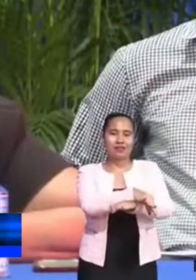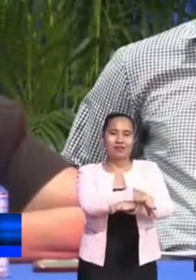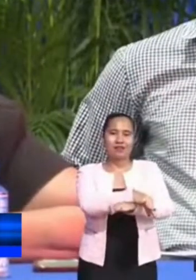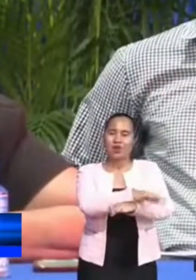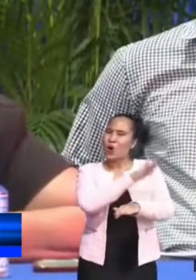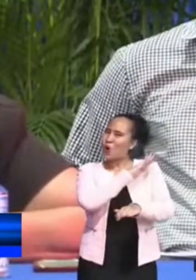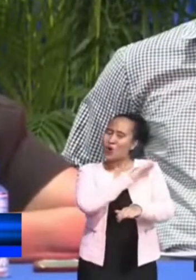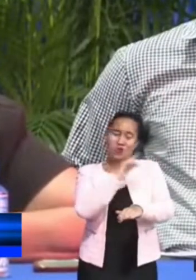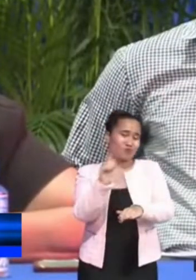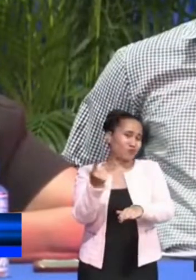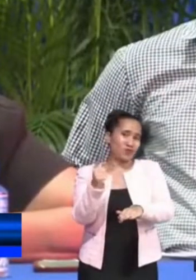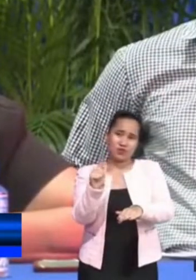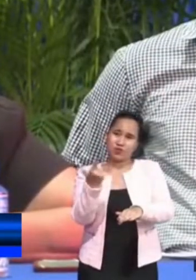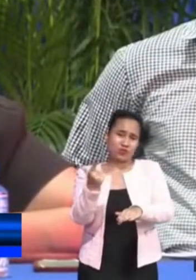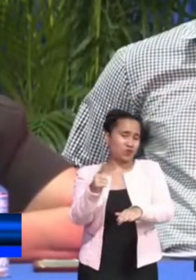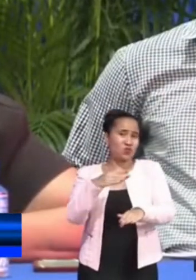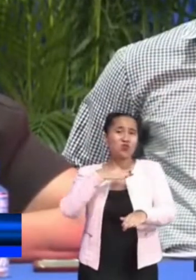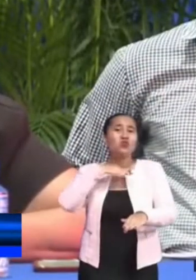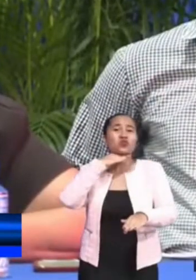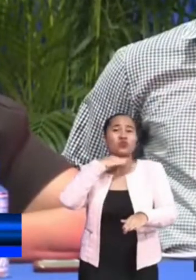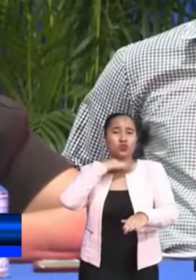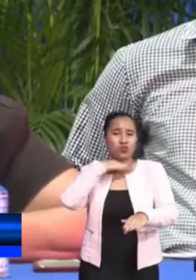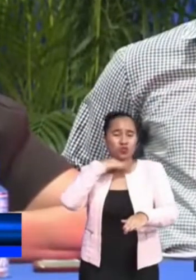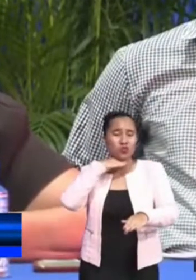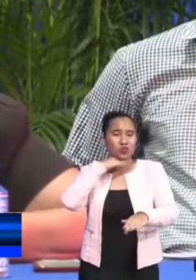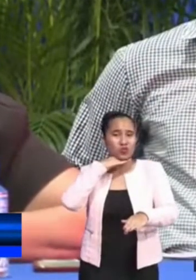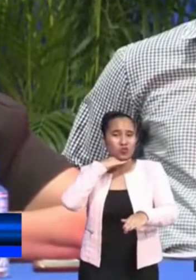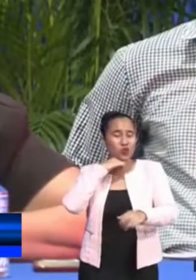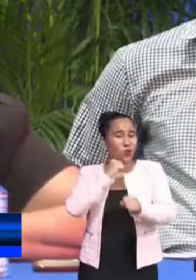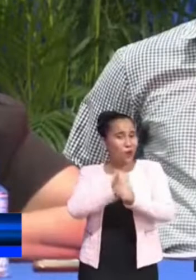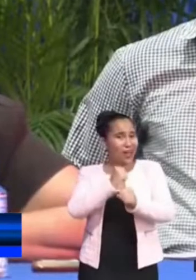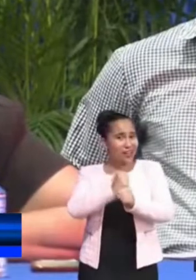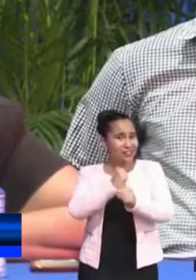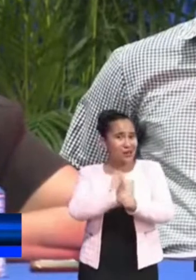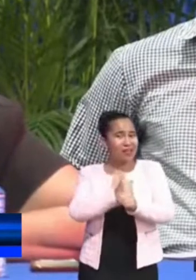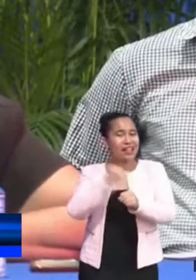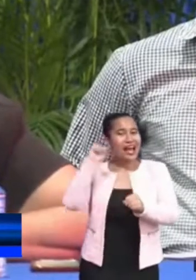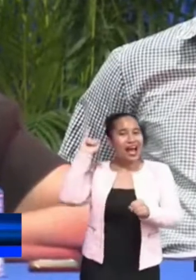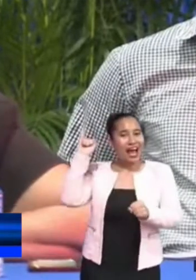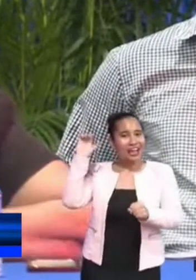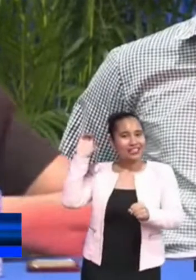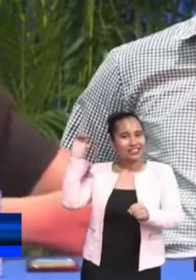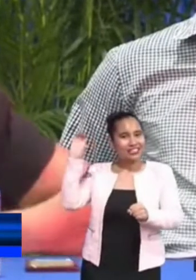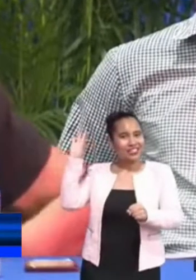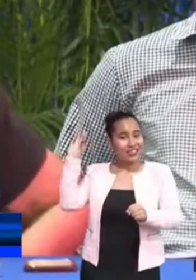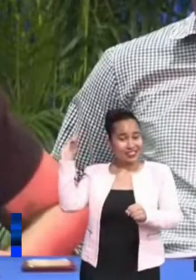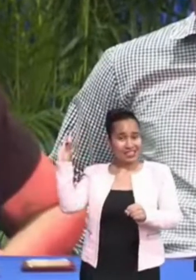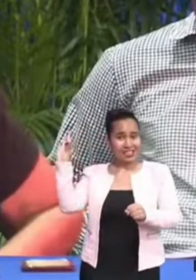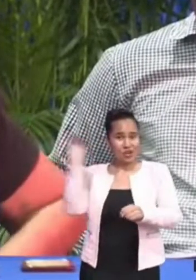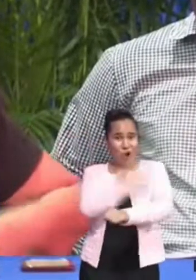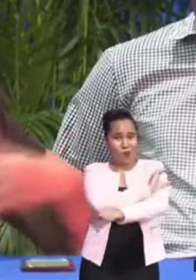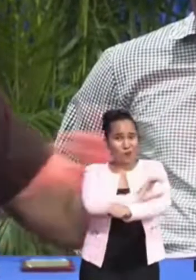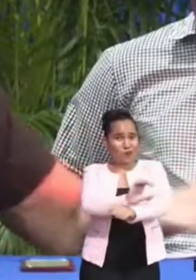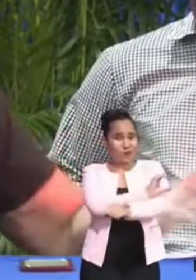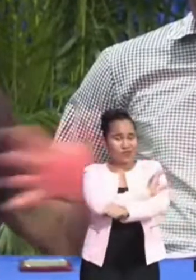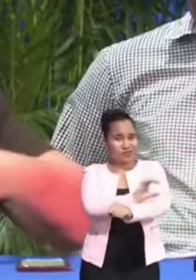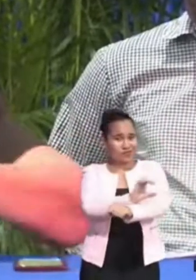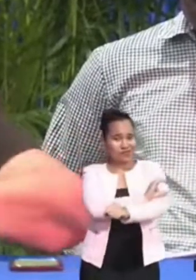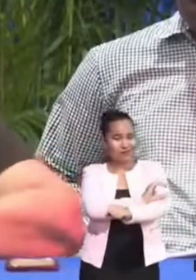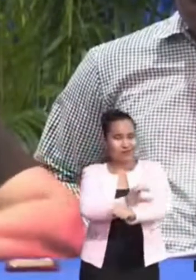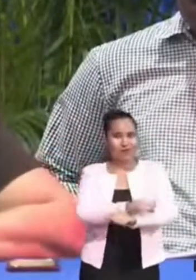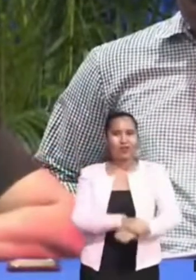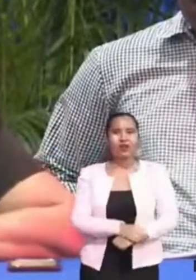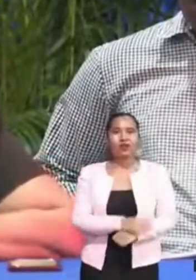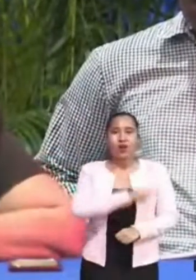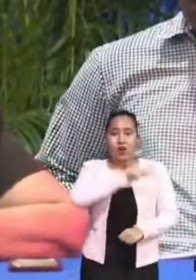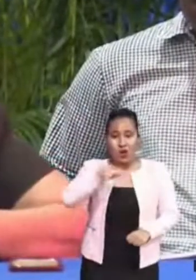ook nog niet goed genoeg konden omgaan met ICT. Dus we hebben dat